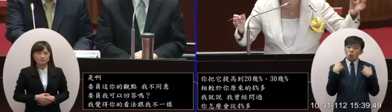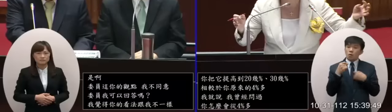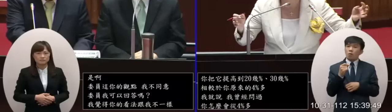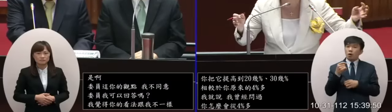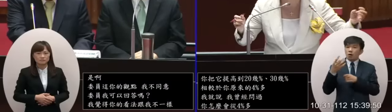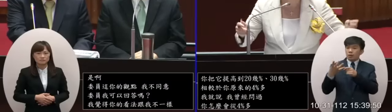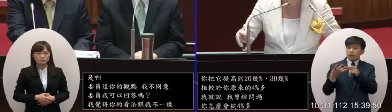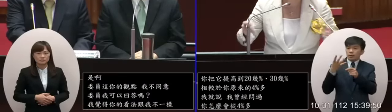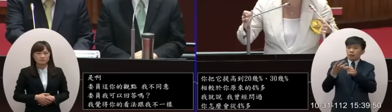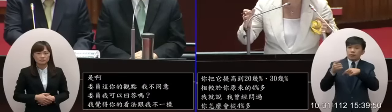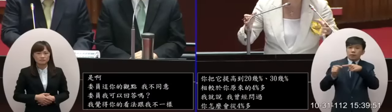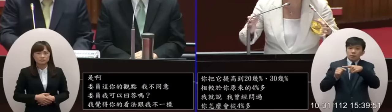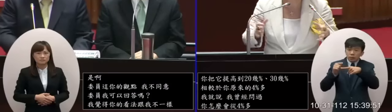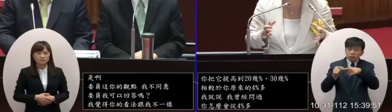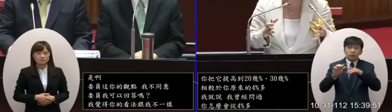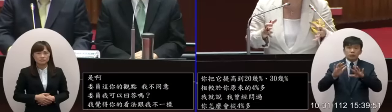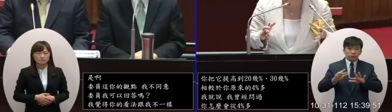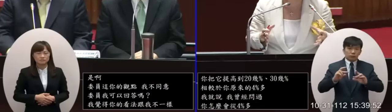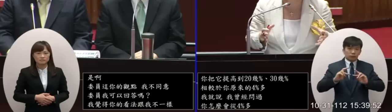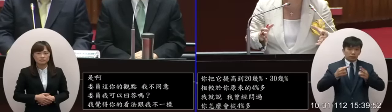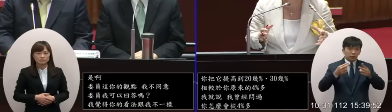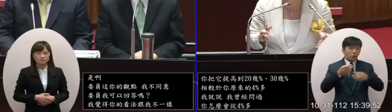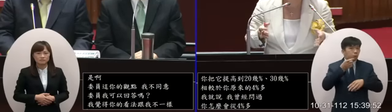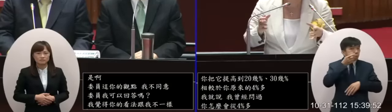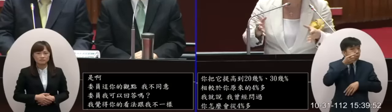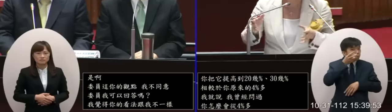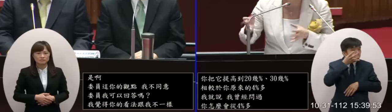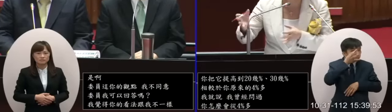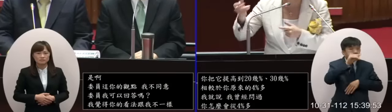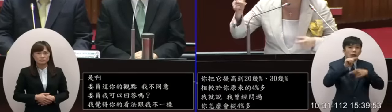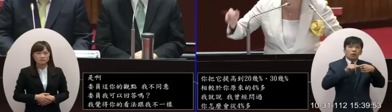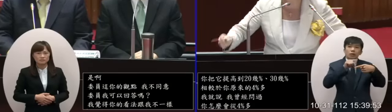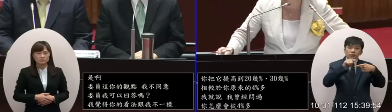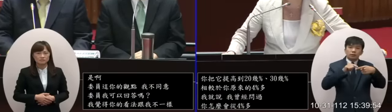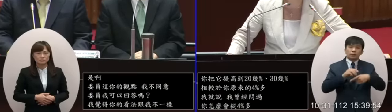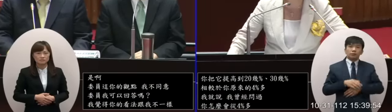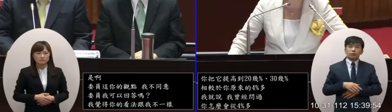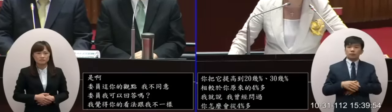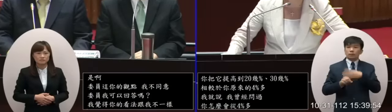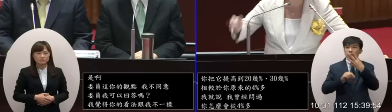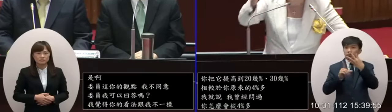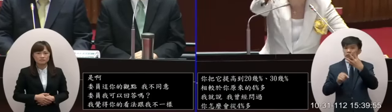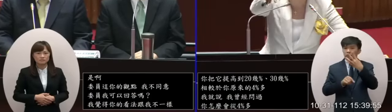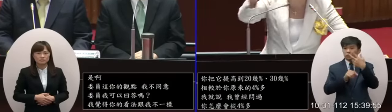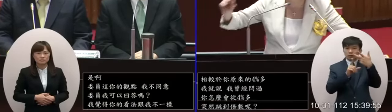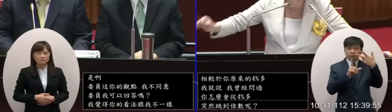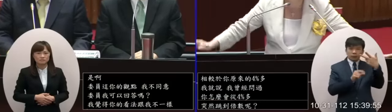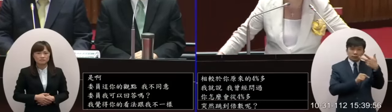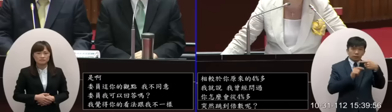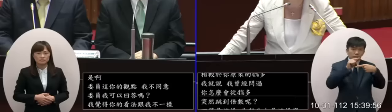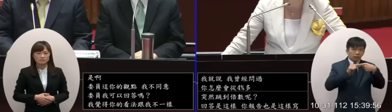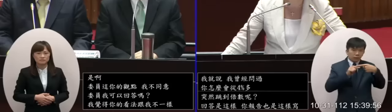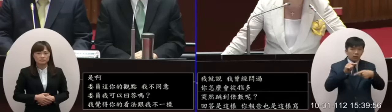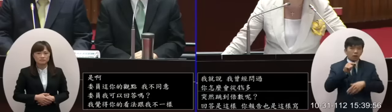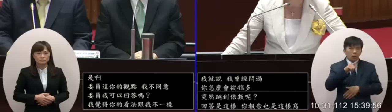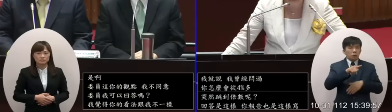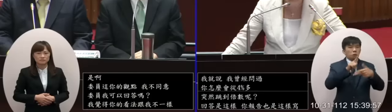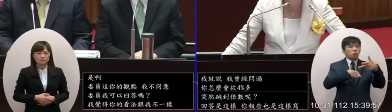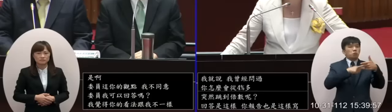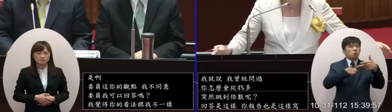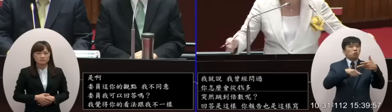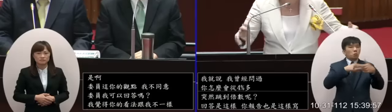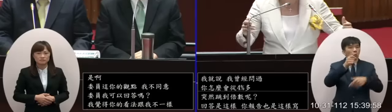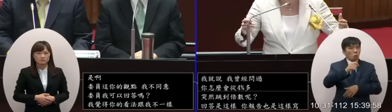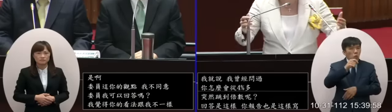均、1年平均，你现在用几个月的平均，4月份到7月份的平均，你的天才主计长讲说，